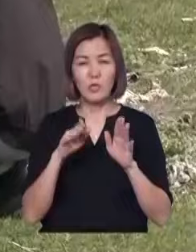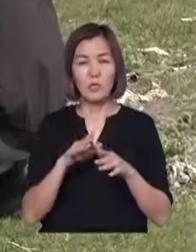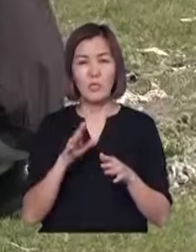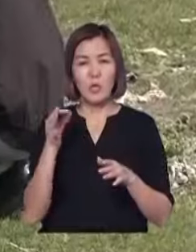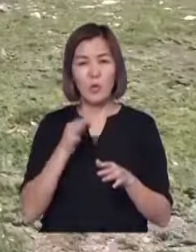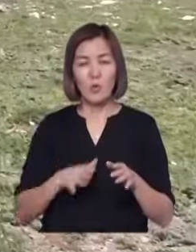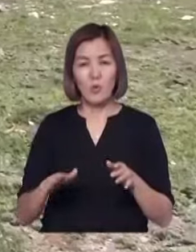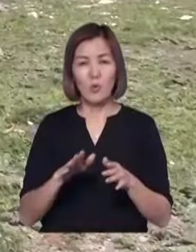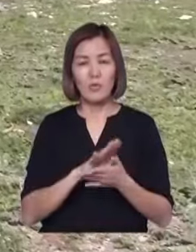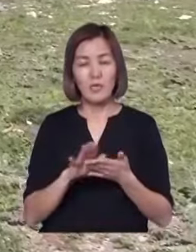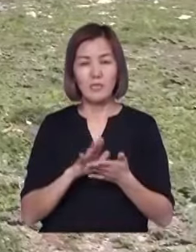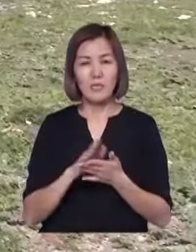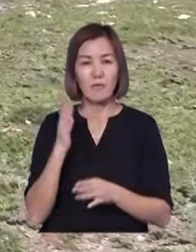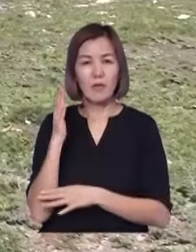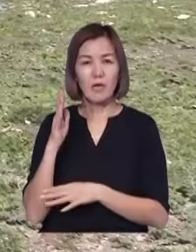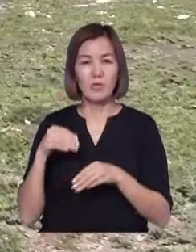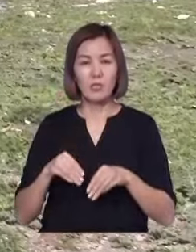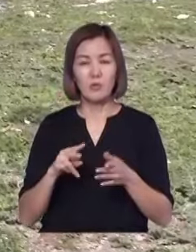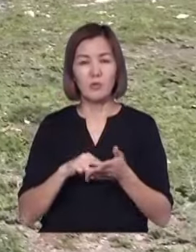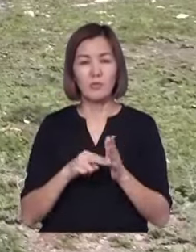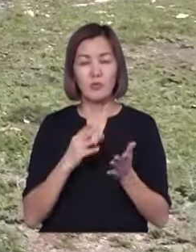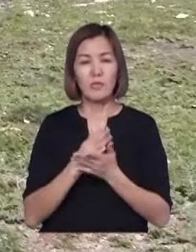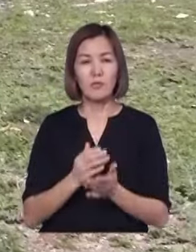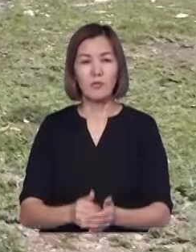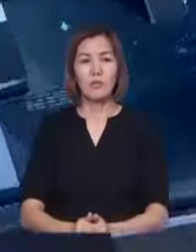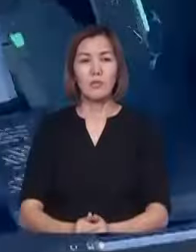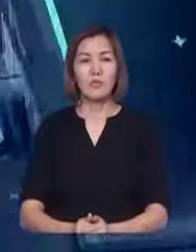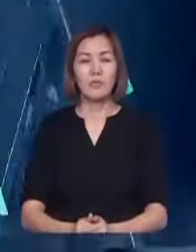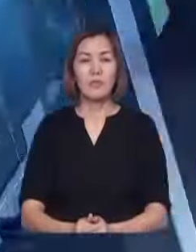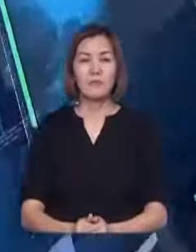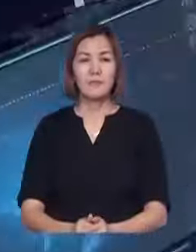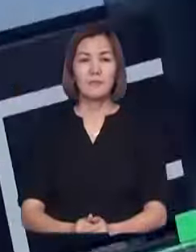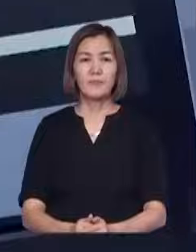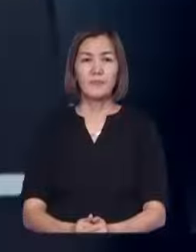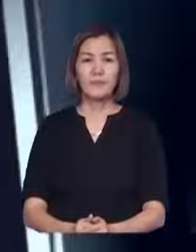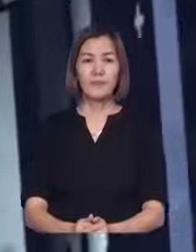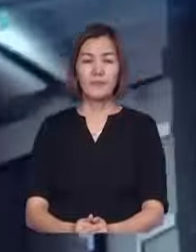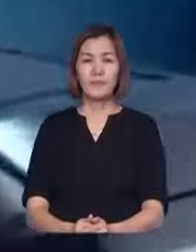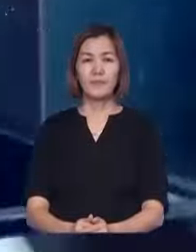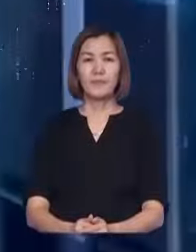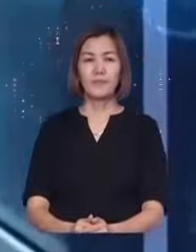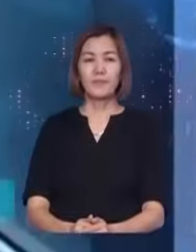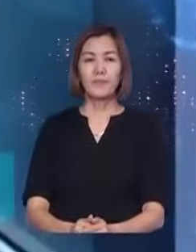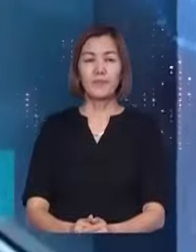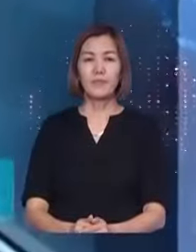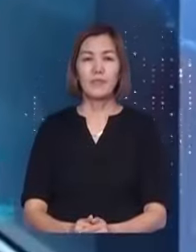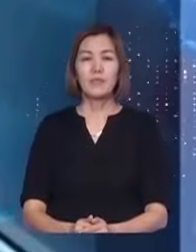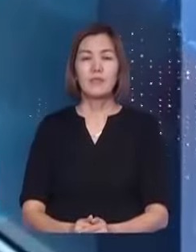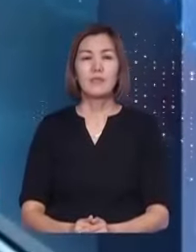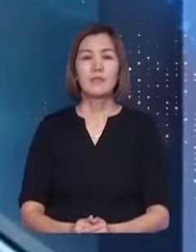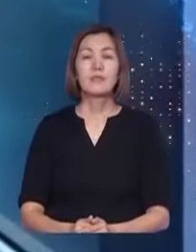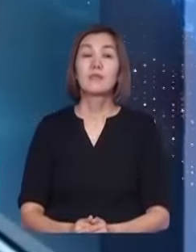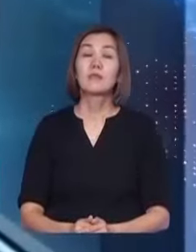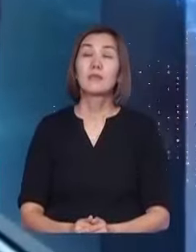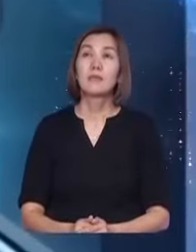тазаланып, ағаш егу шаралары да жоспарланып отыр. Құрманжан Қасымжанұлы, Айсұлу Жандосова, Бекжан